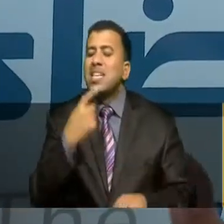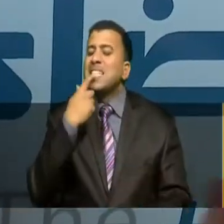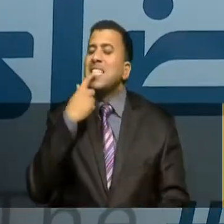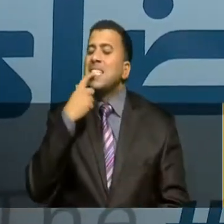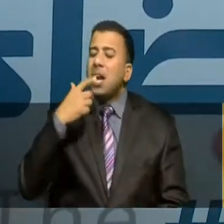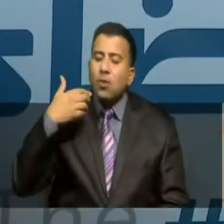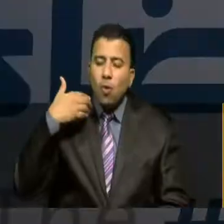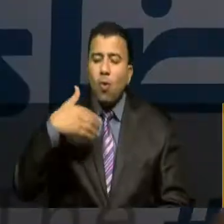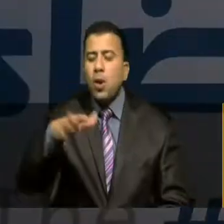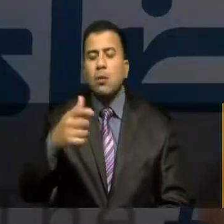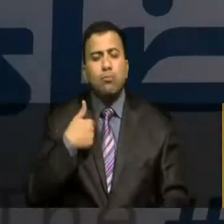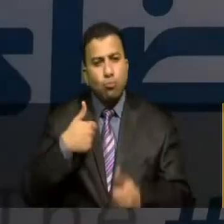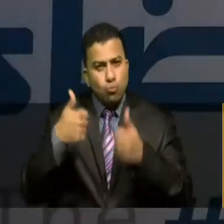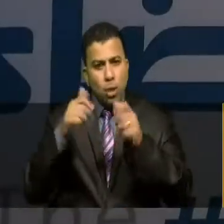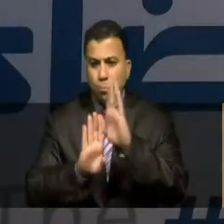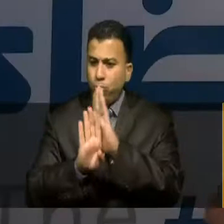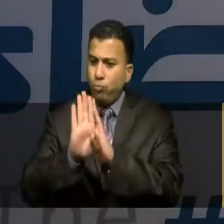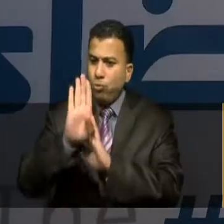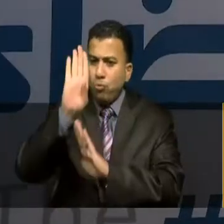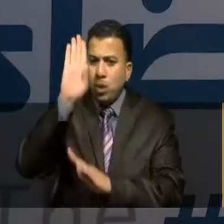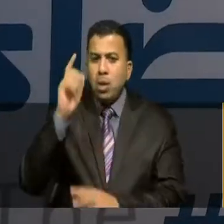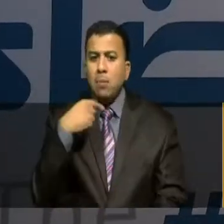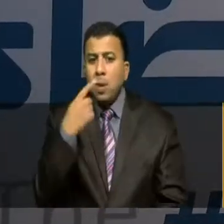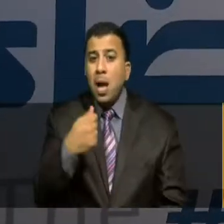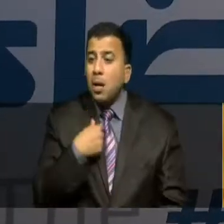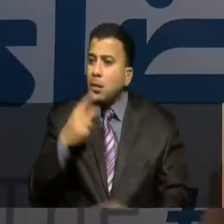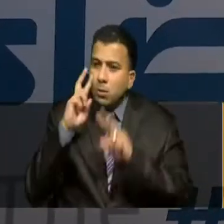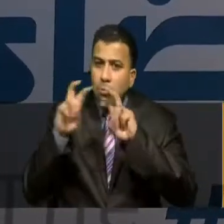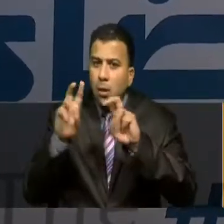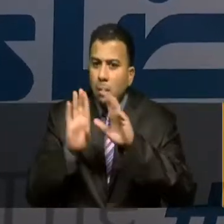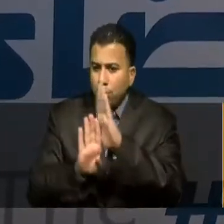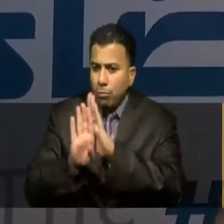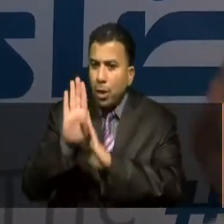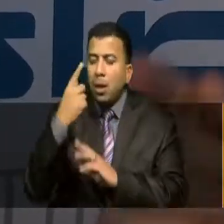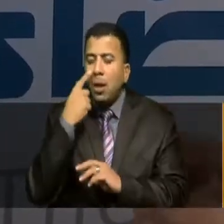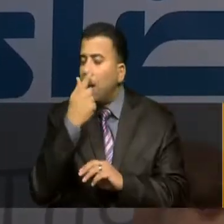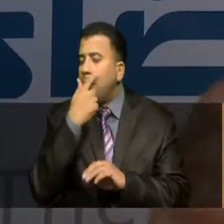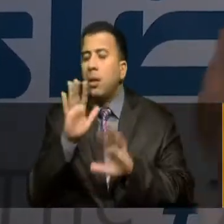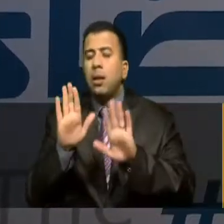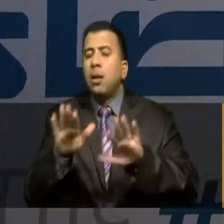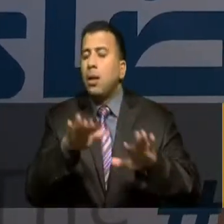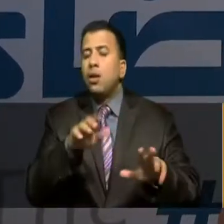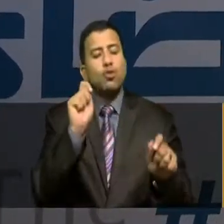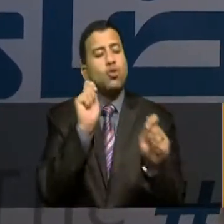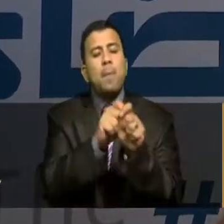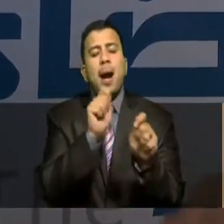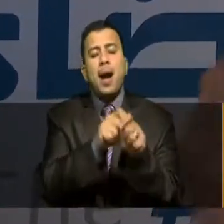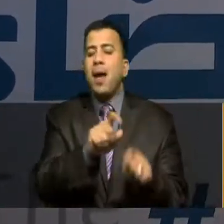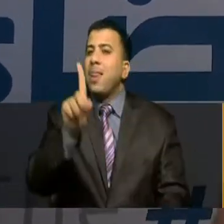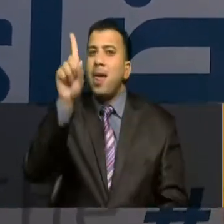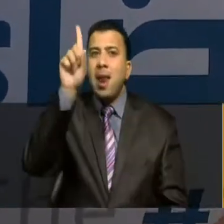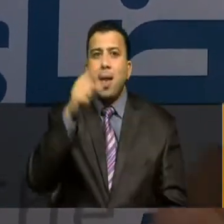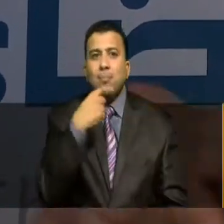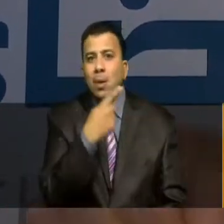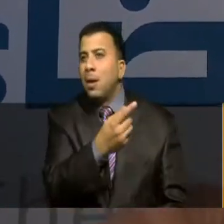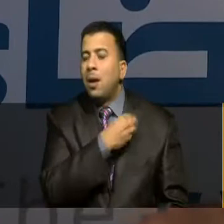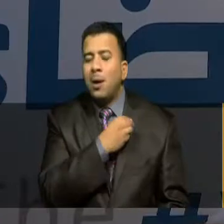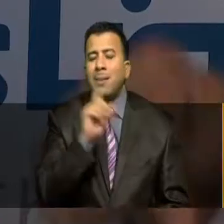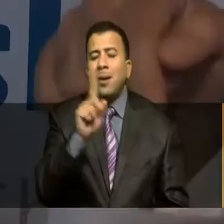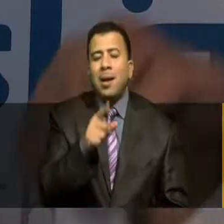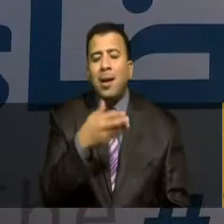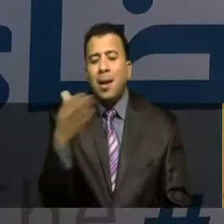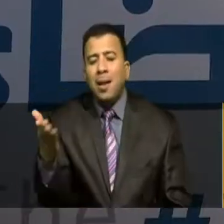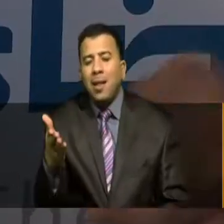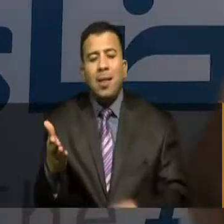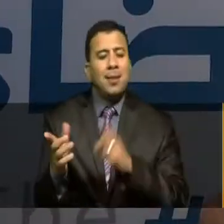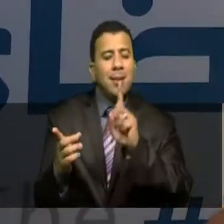السنوات كلها وعنده قدرات عجيبة، فنحن نبغى نكتشف قدرات هذا المكفوف. سبحان الله، هم دلونا وهم وجهونا، هم وصلونا